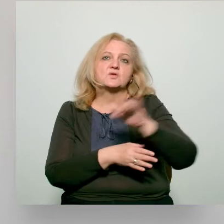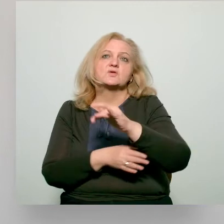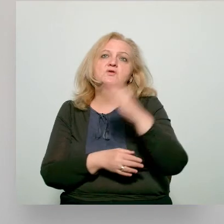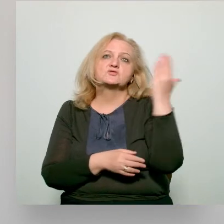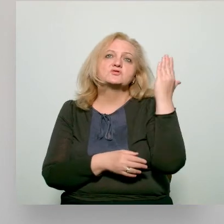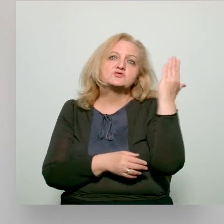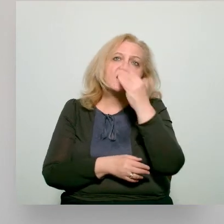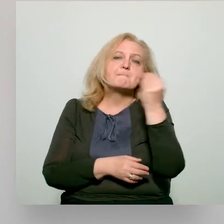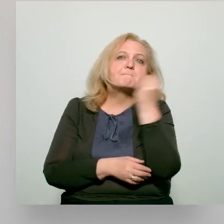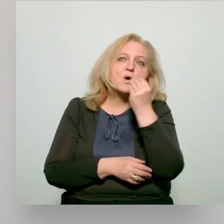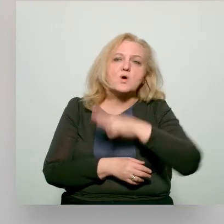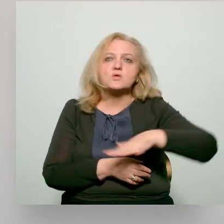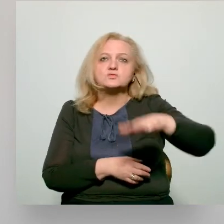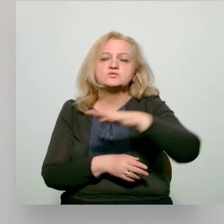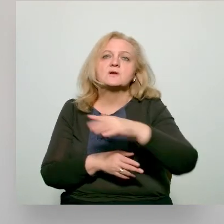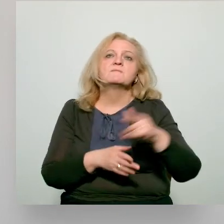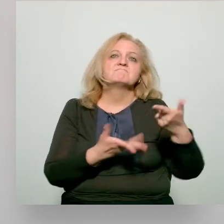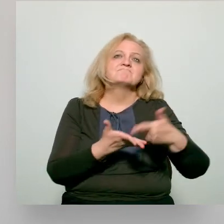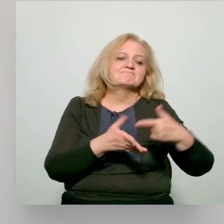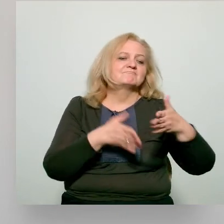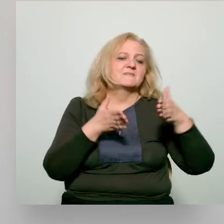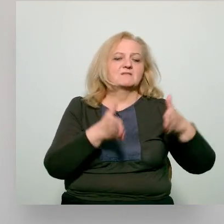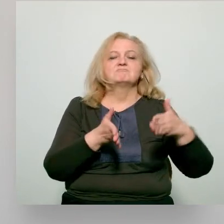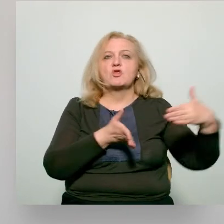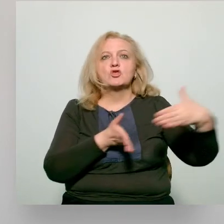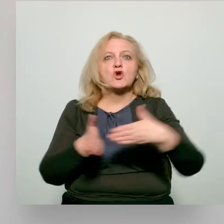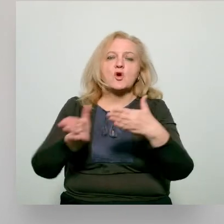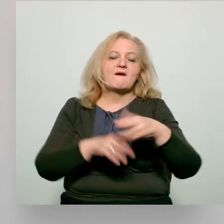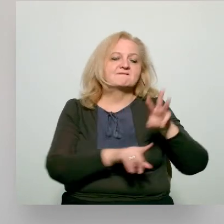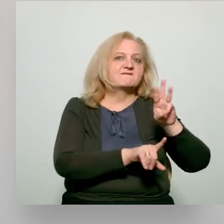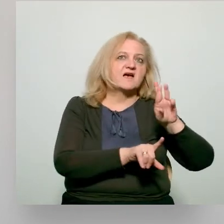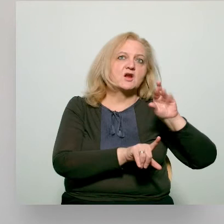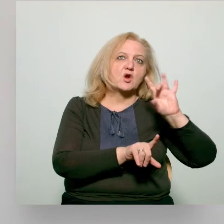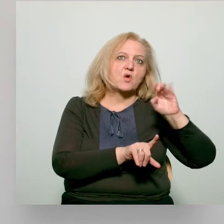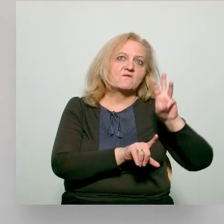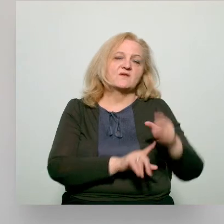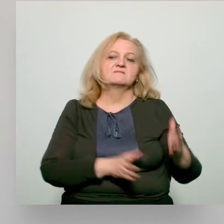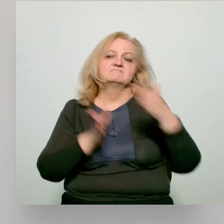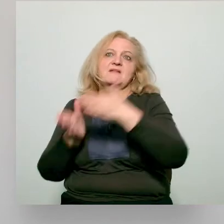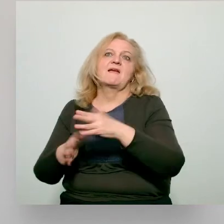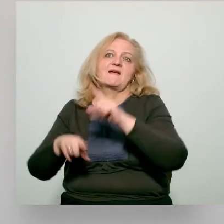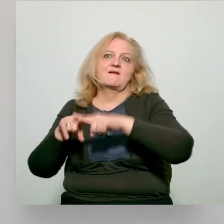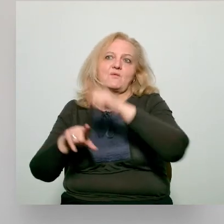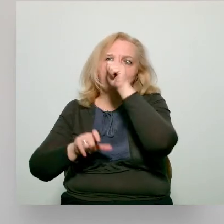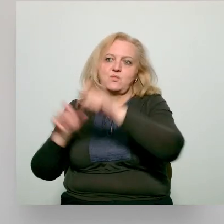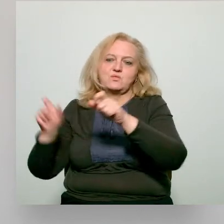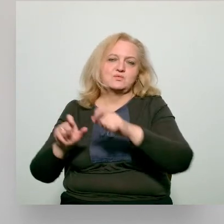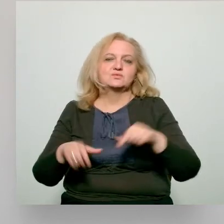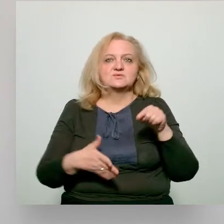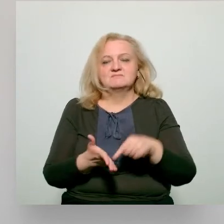ten szlak od Waregów do Greków. Zatem Ukraina w wielu przypadkach